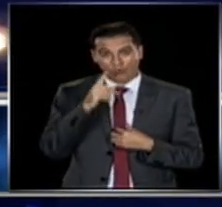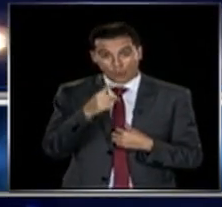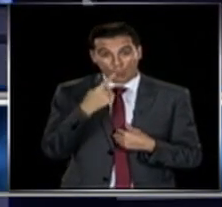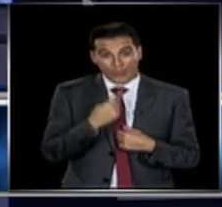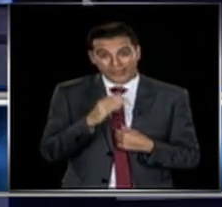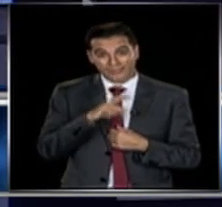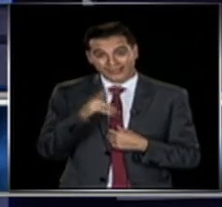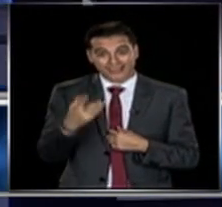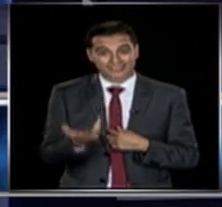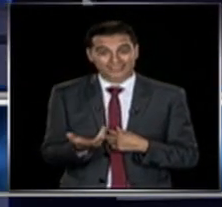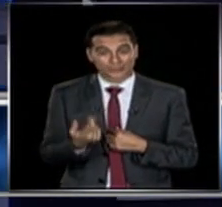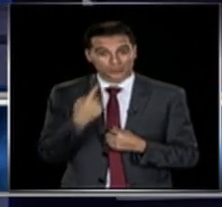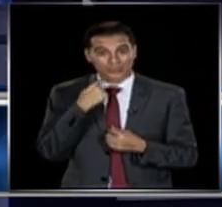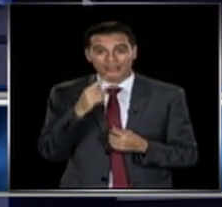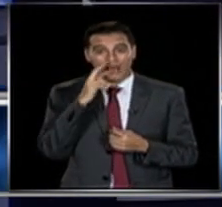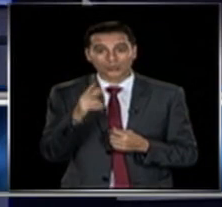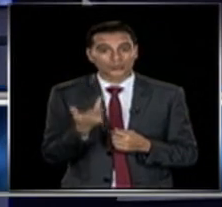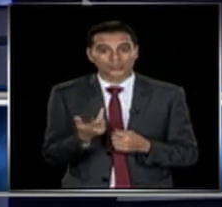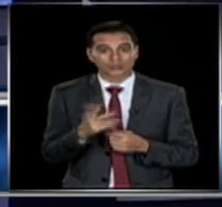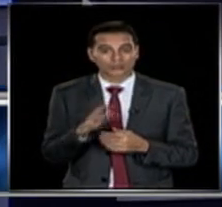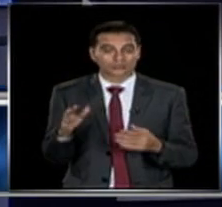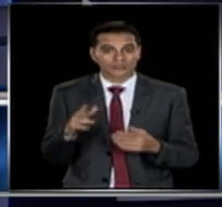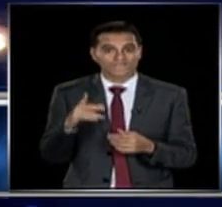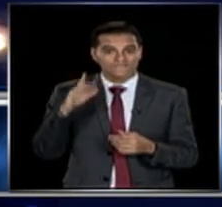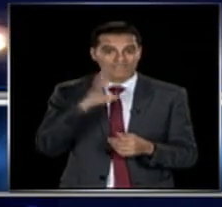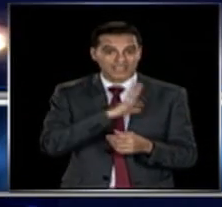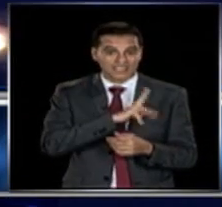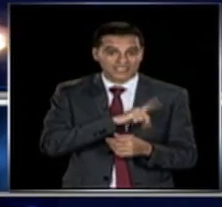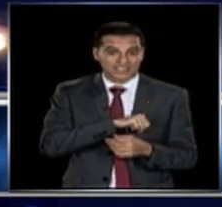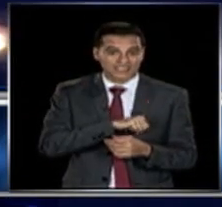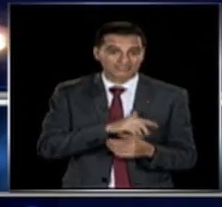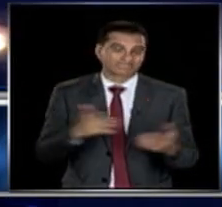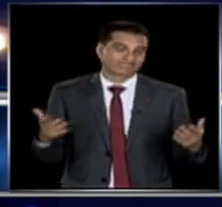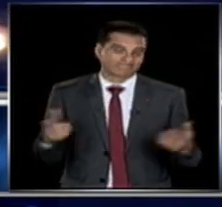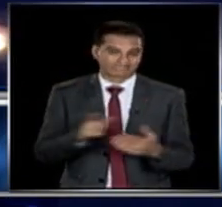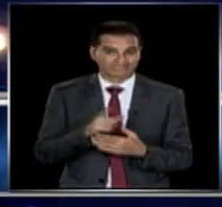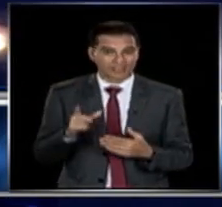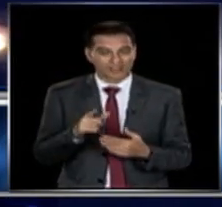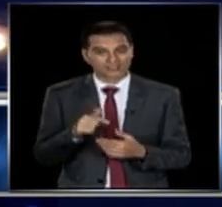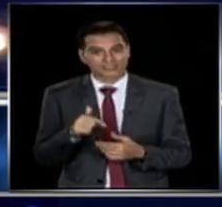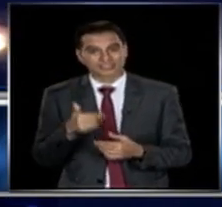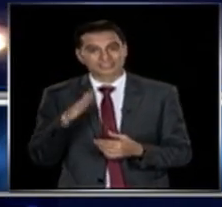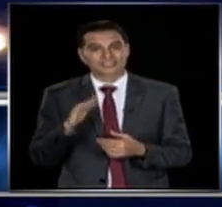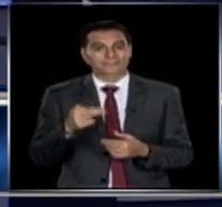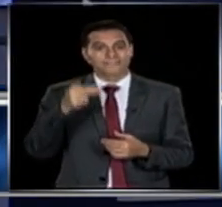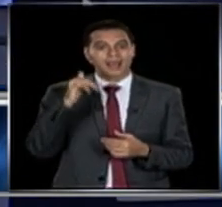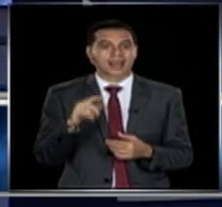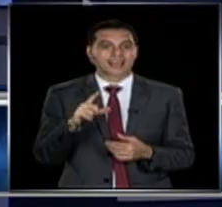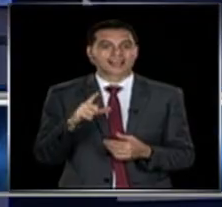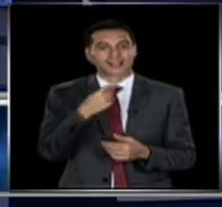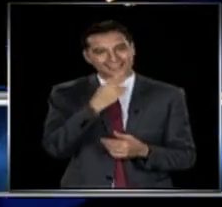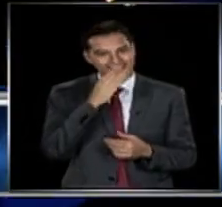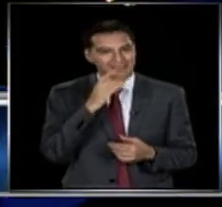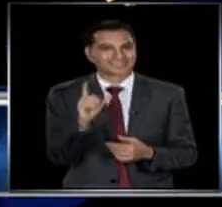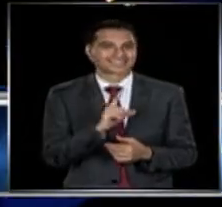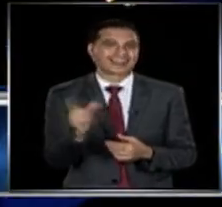التانية؟ كنت هتقول إيه؟ ما خلاص. فلسطين. فلسطين. سوريا. إسماعيل طلعت. إجابة صحيحة.